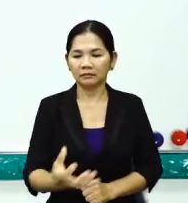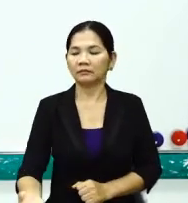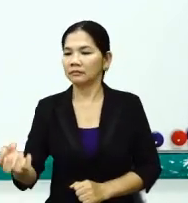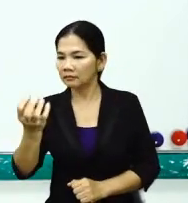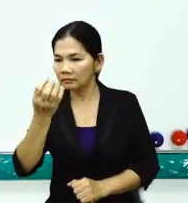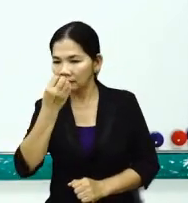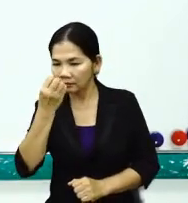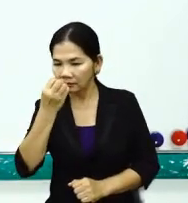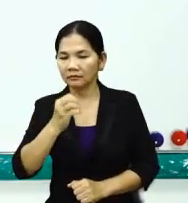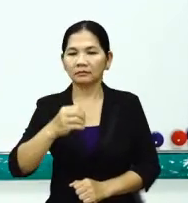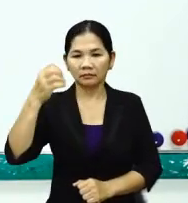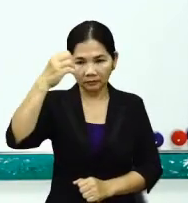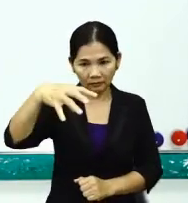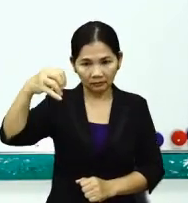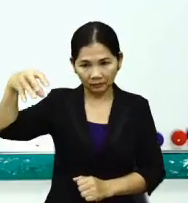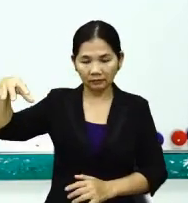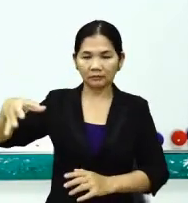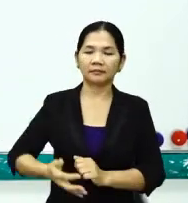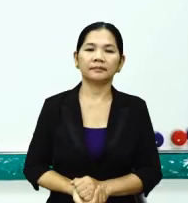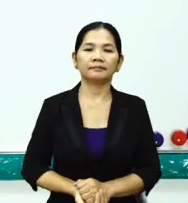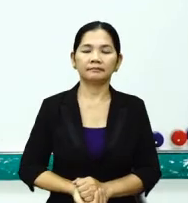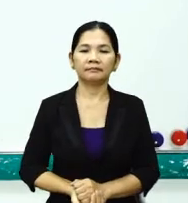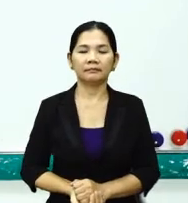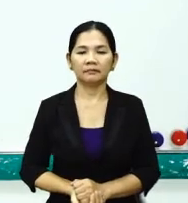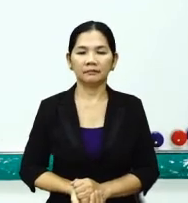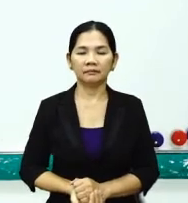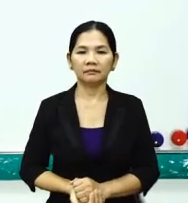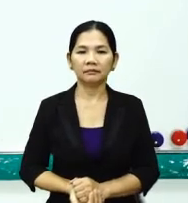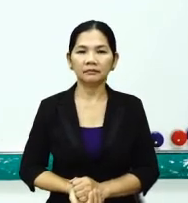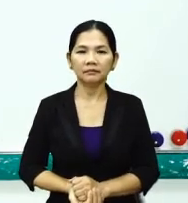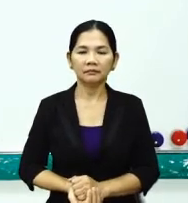À ha, pro chạm tháng ngày.